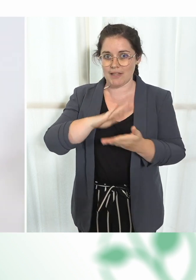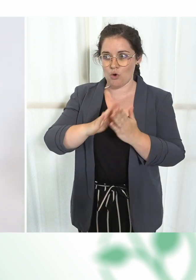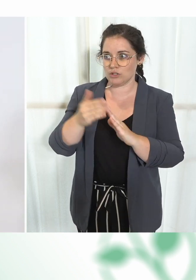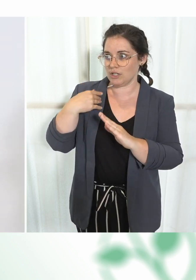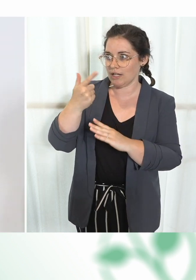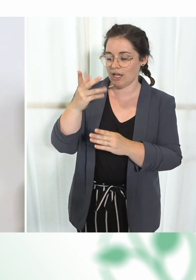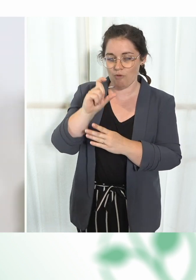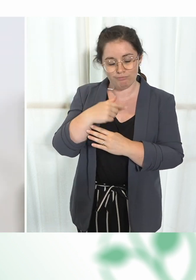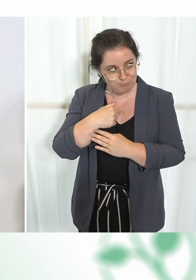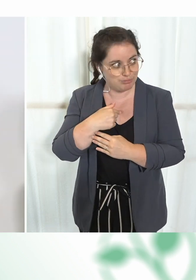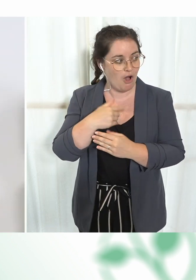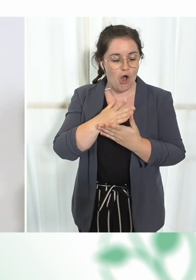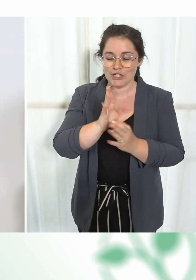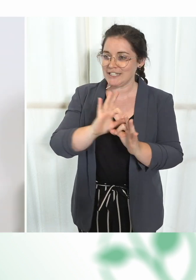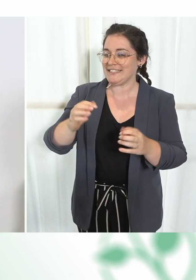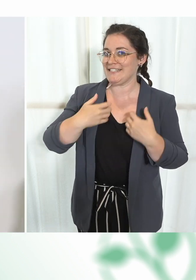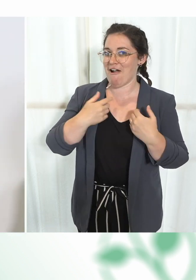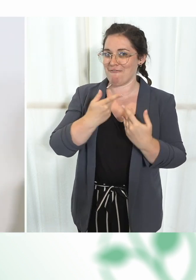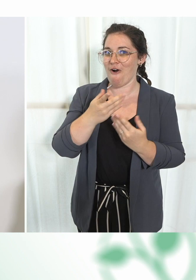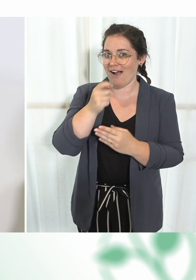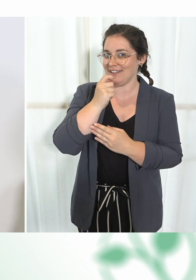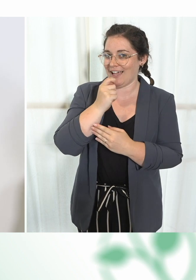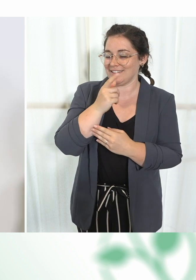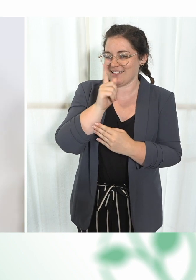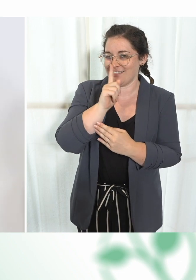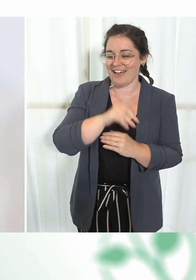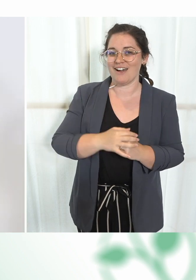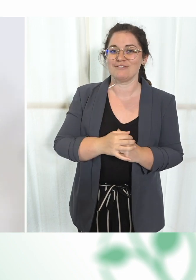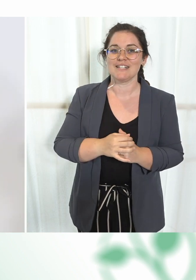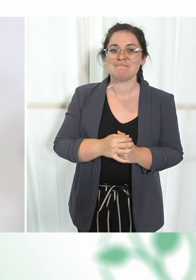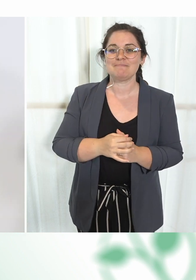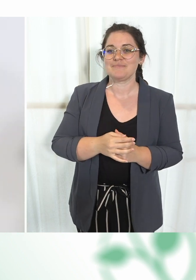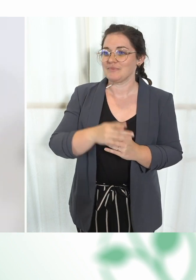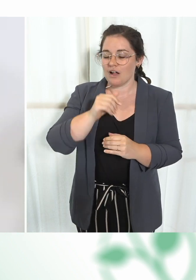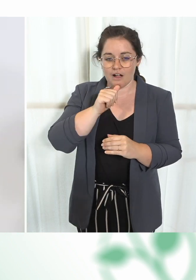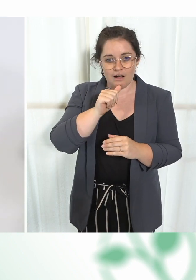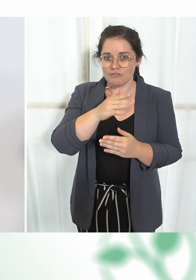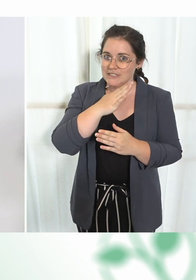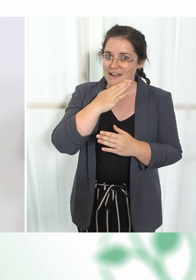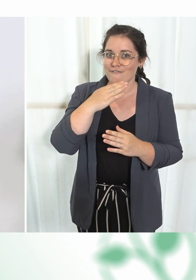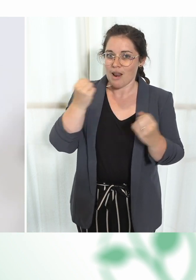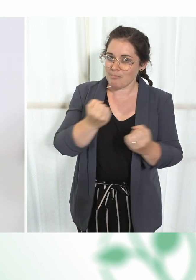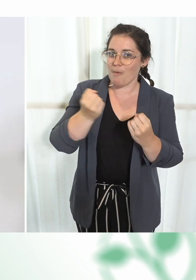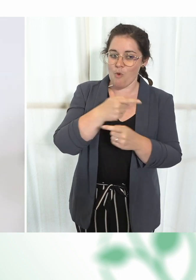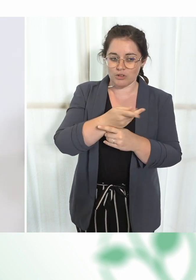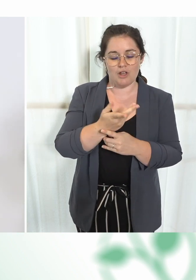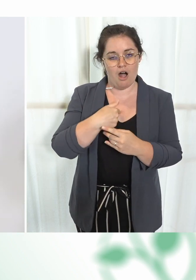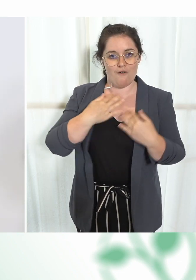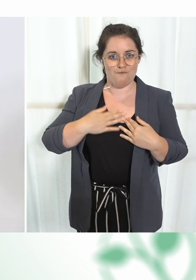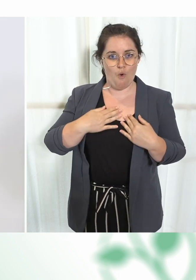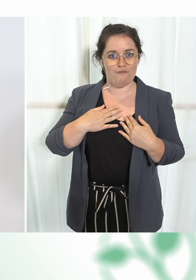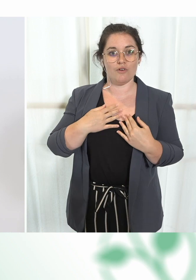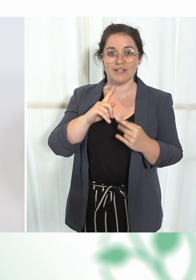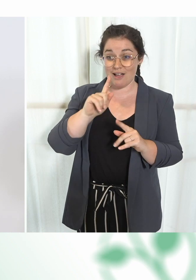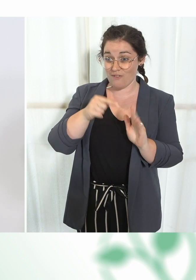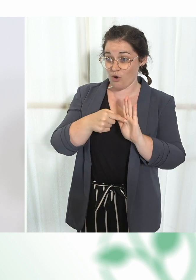also ich freue mich schon sehr für nachher dann. Also wirklich keine Mühen und Kosten gescheut, damit wir uns heute wohlfühlen hier. Aber damit auch zeigen,